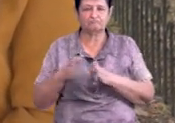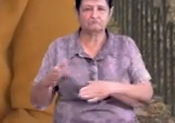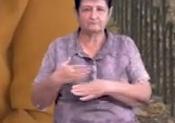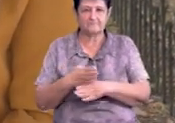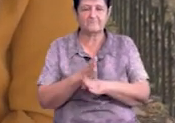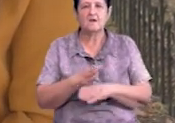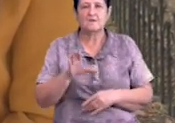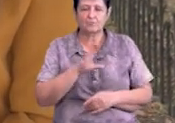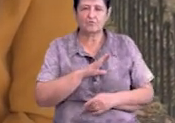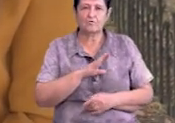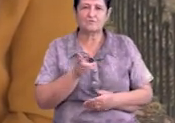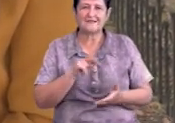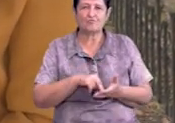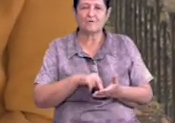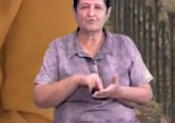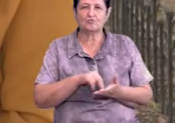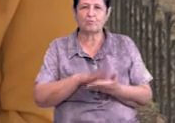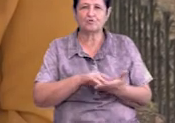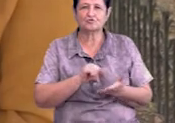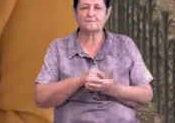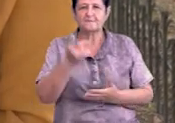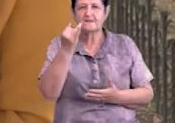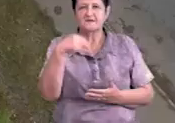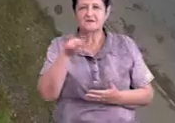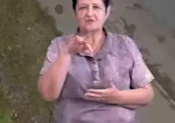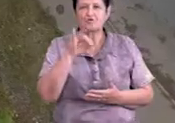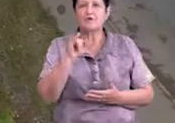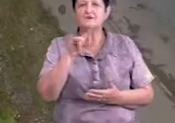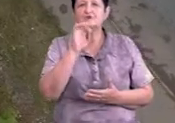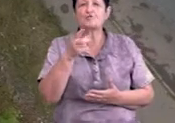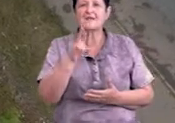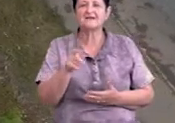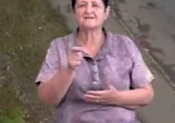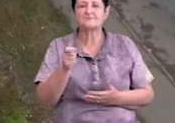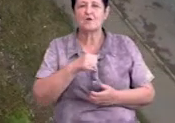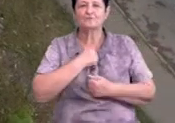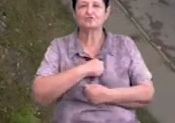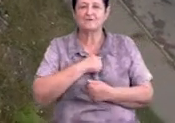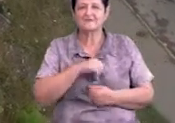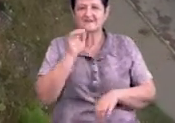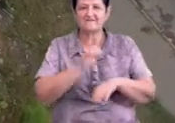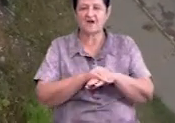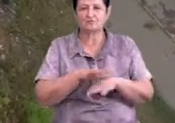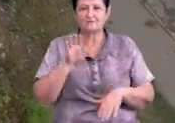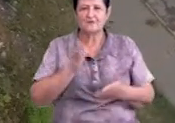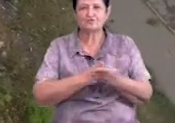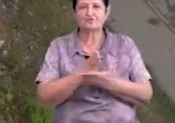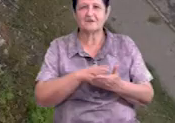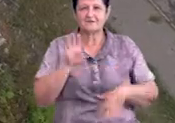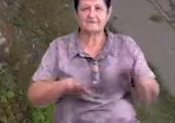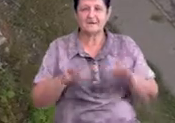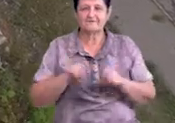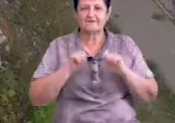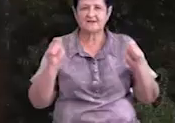Було встановлено пошкодження гідроізоляції у душовій кімнаті. За фактом службової недбалості відкрили кримінальне провадження.